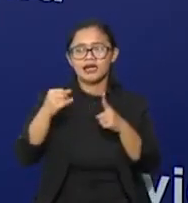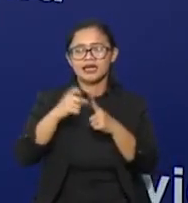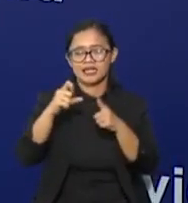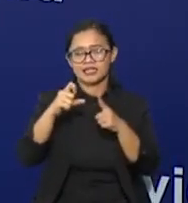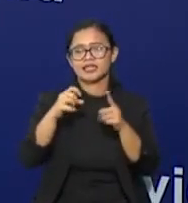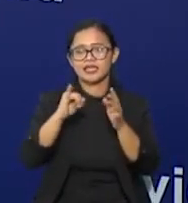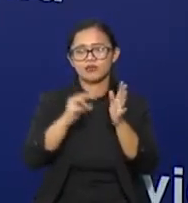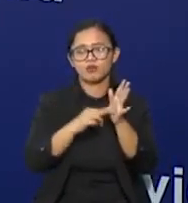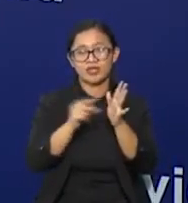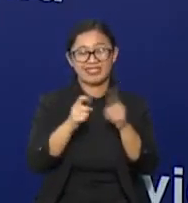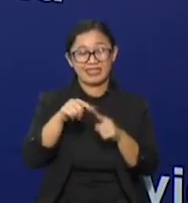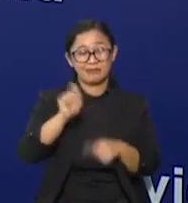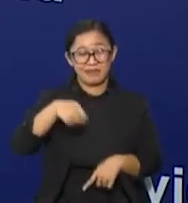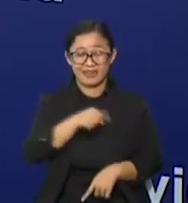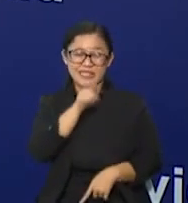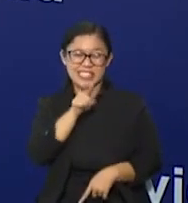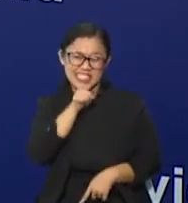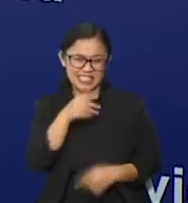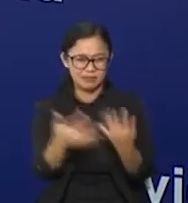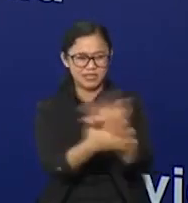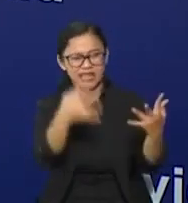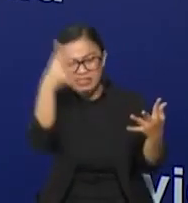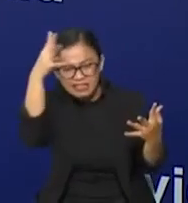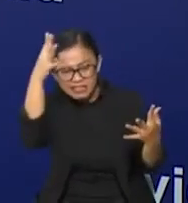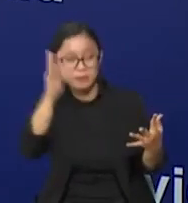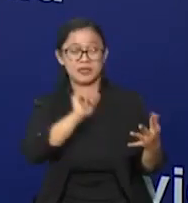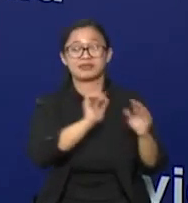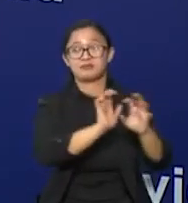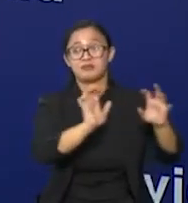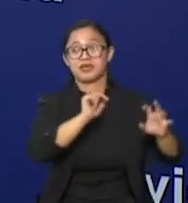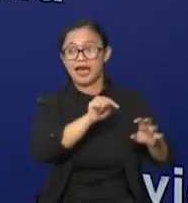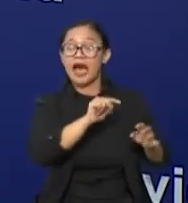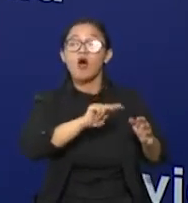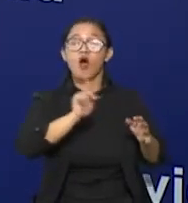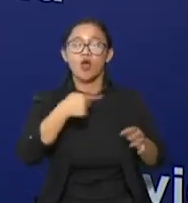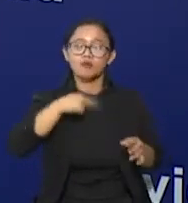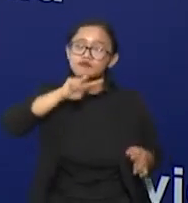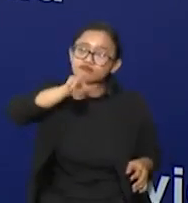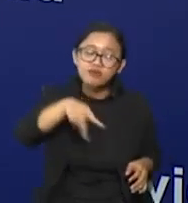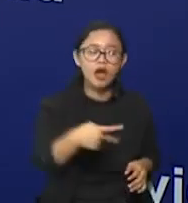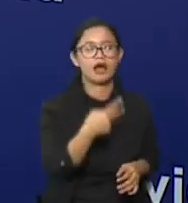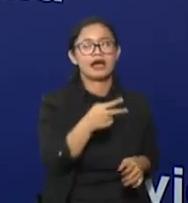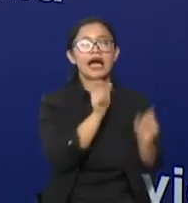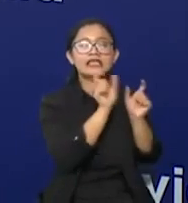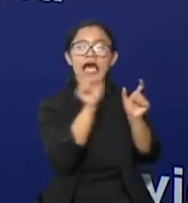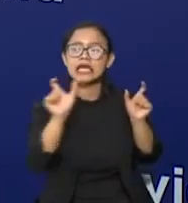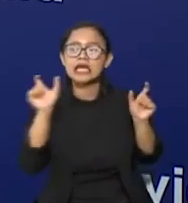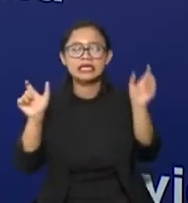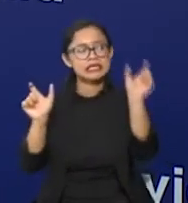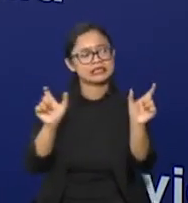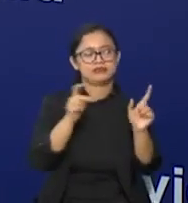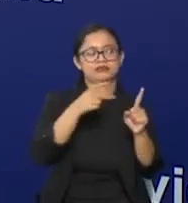asing lah dengan menggunakan bahasa Inggris sebenarnya kalau kita Artikan kata perkata